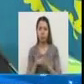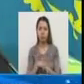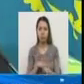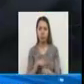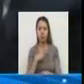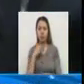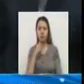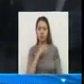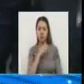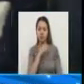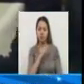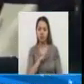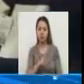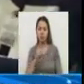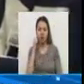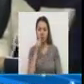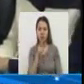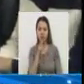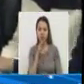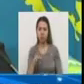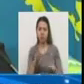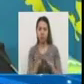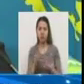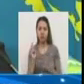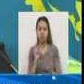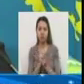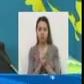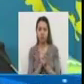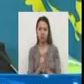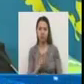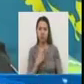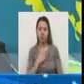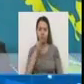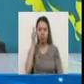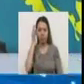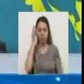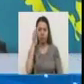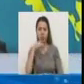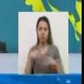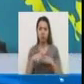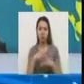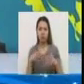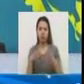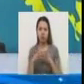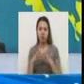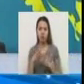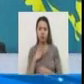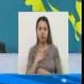толқығанын жасырмады. Әр уақытта осындай кезеңдерде менің есімде ылғи халқымыз тұрады,